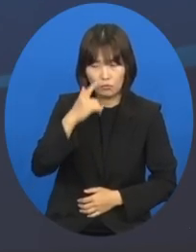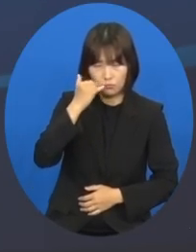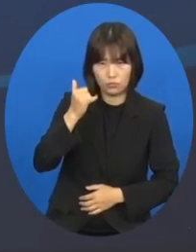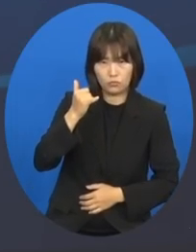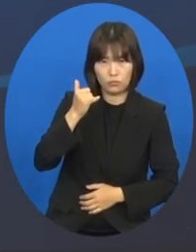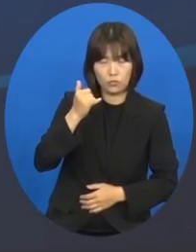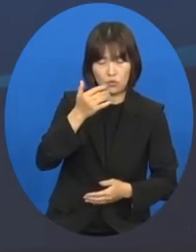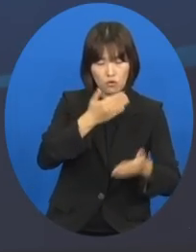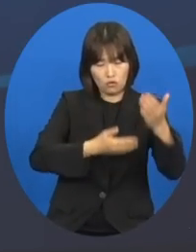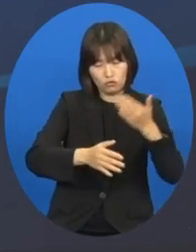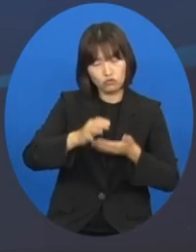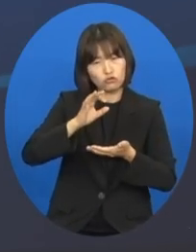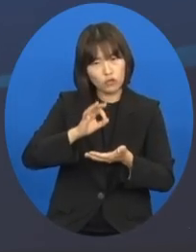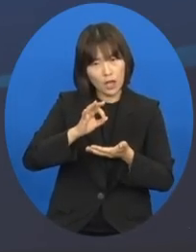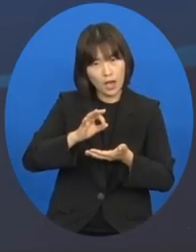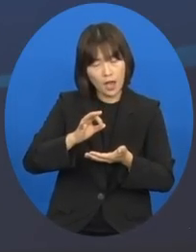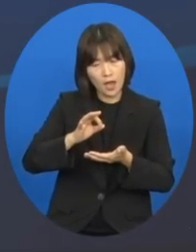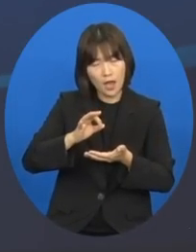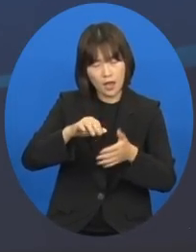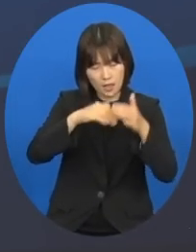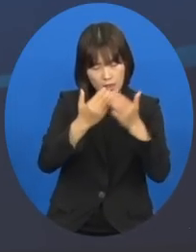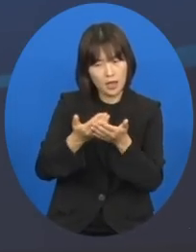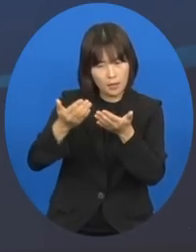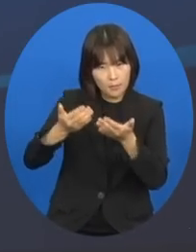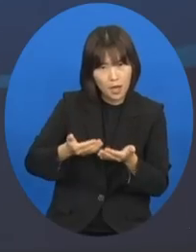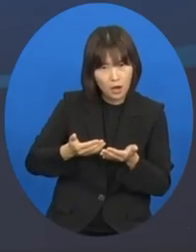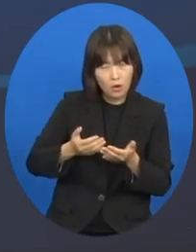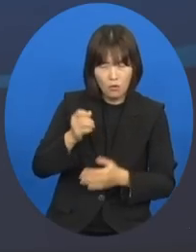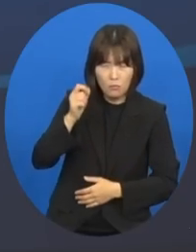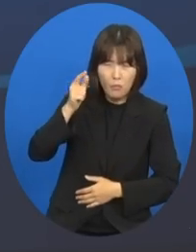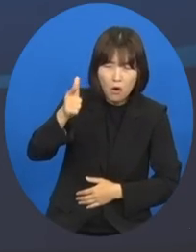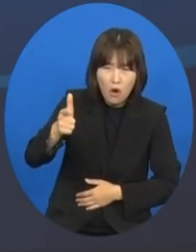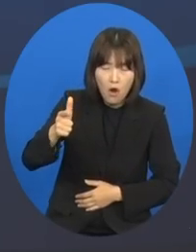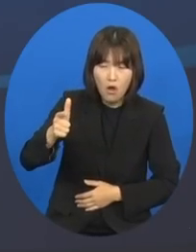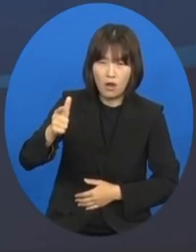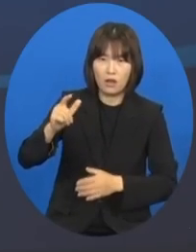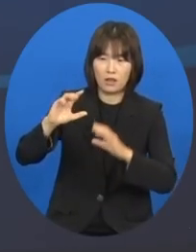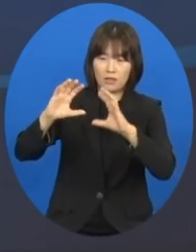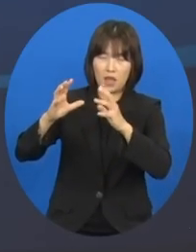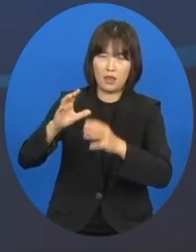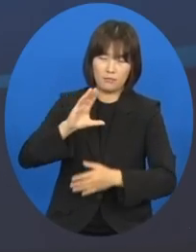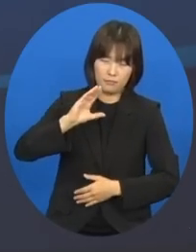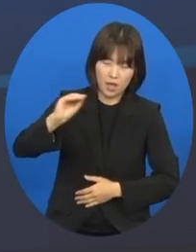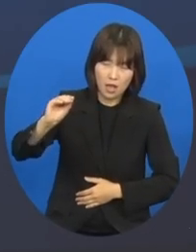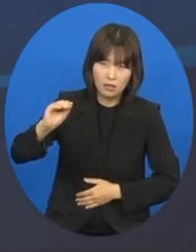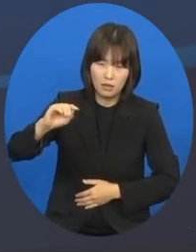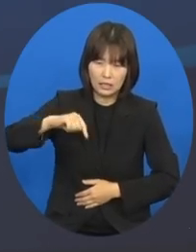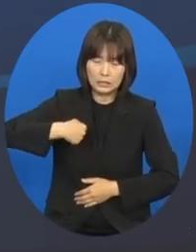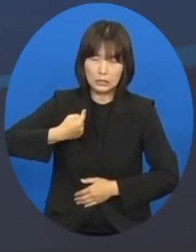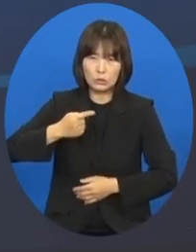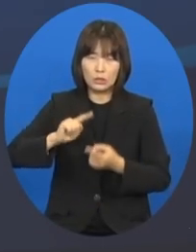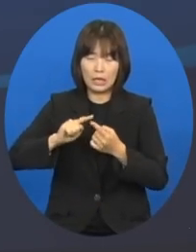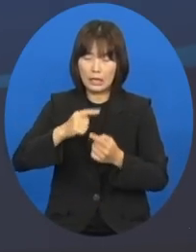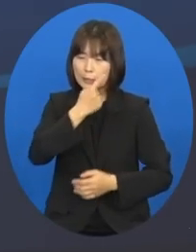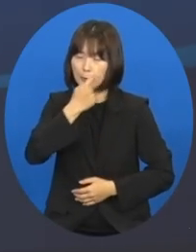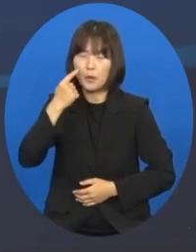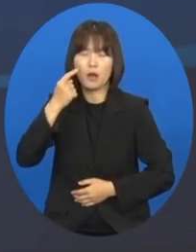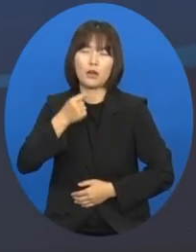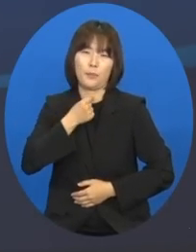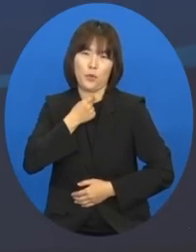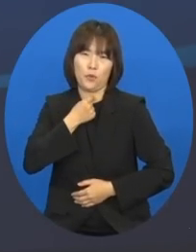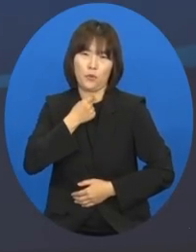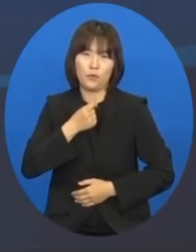재산을 유산을 딱 받아서 멀리 가서 자기 증명을 해보고 싶은 거예요 늘 우리 가정에서 나를 문제아